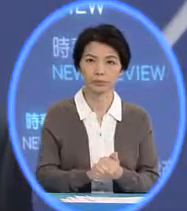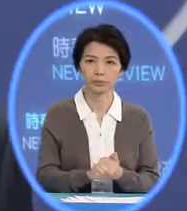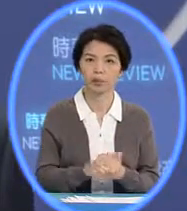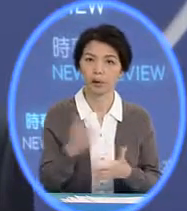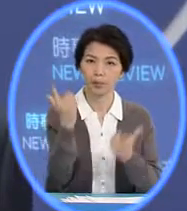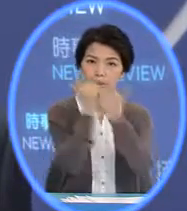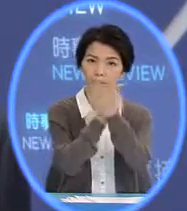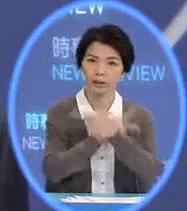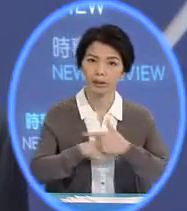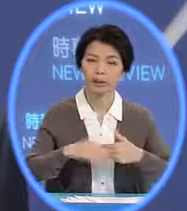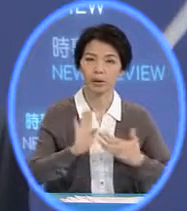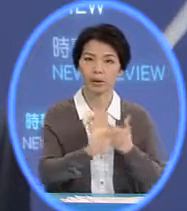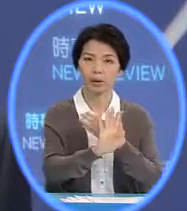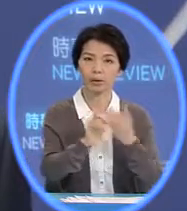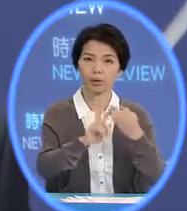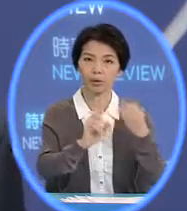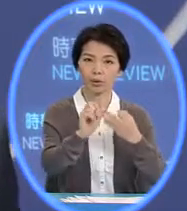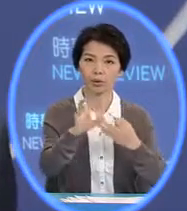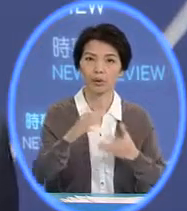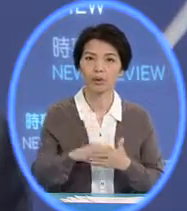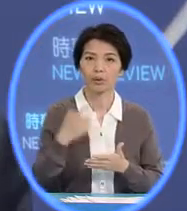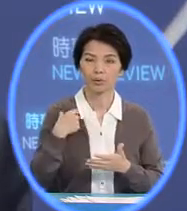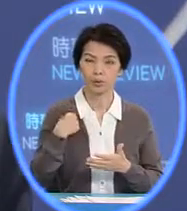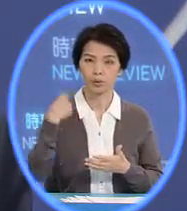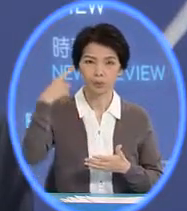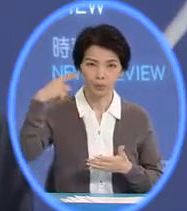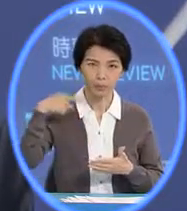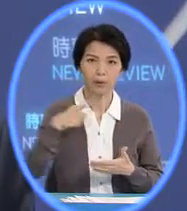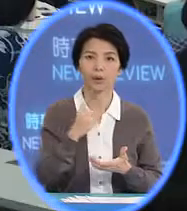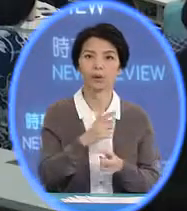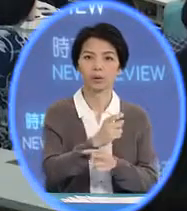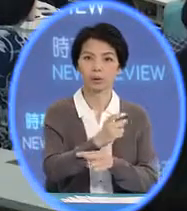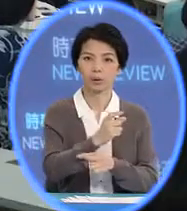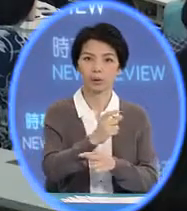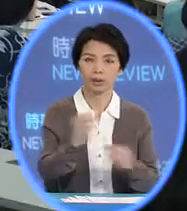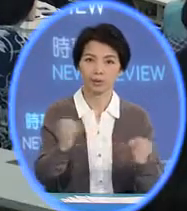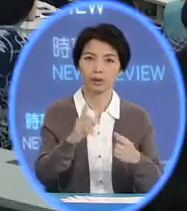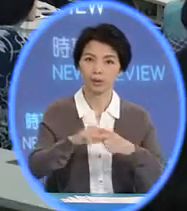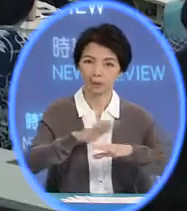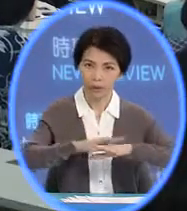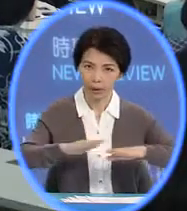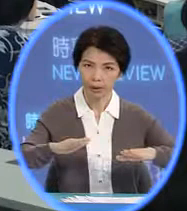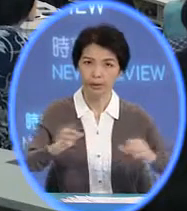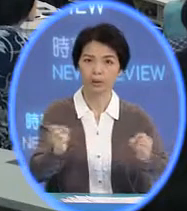而在北京，外交部日前強調，中美貿易對話必須在平等的基礎上進行。